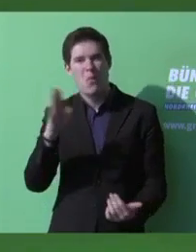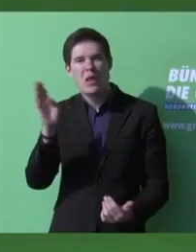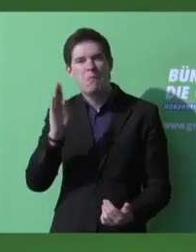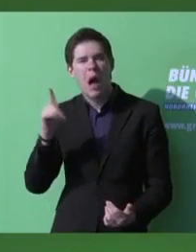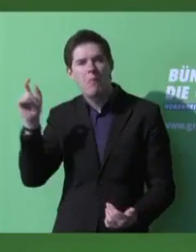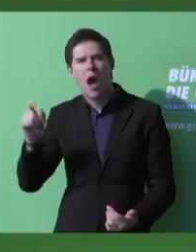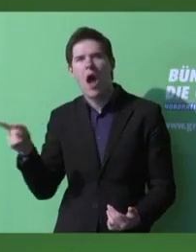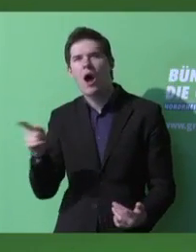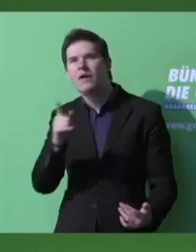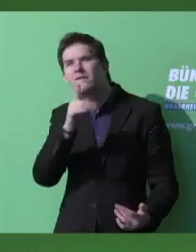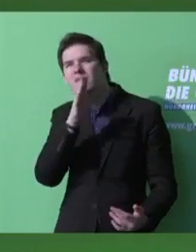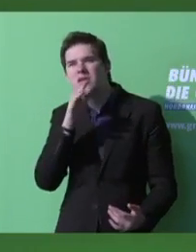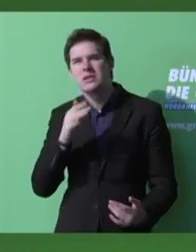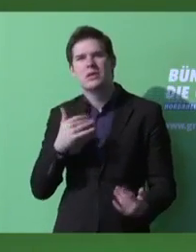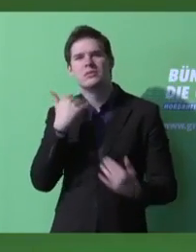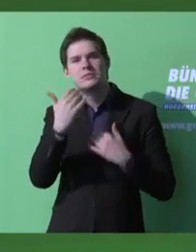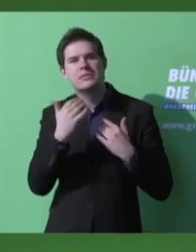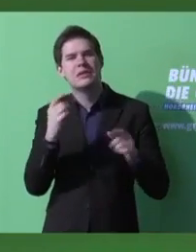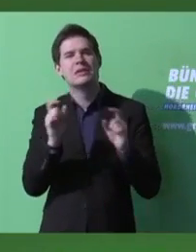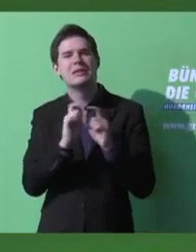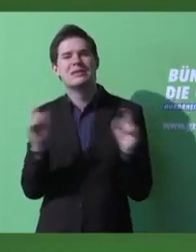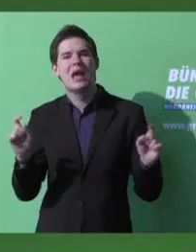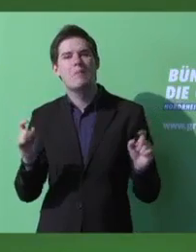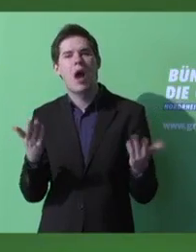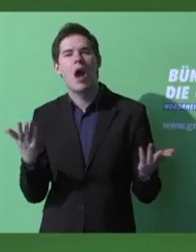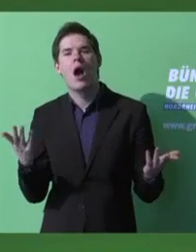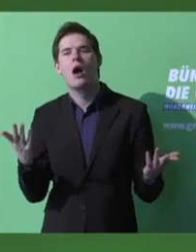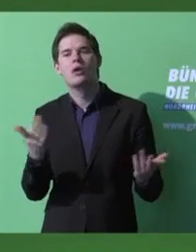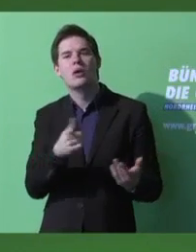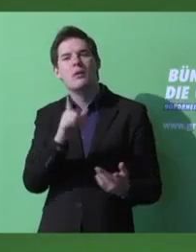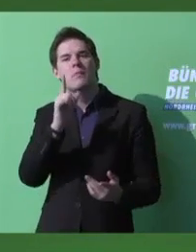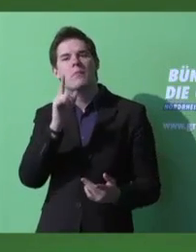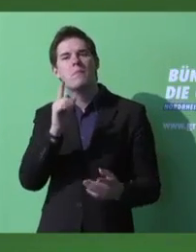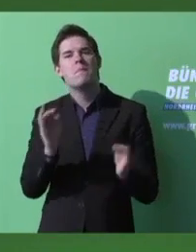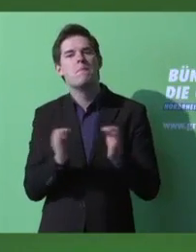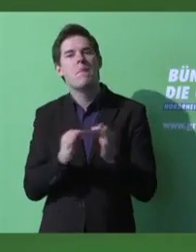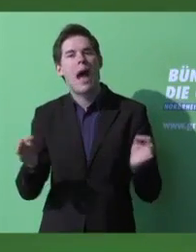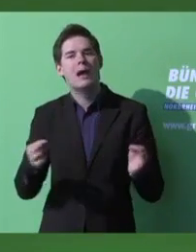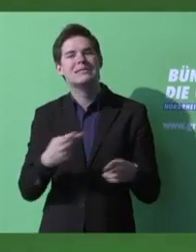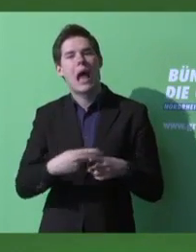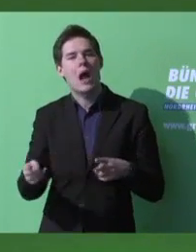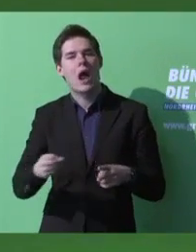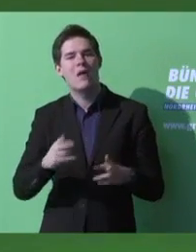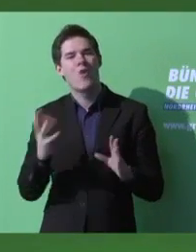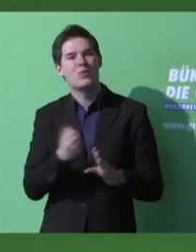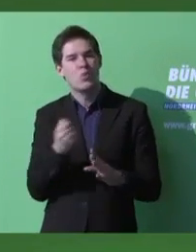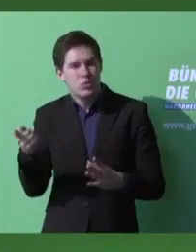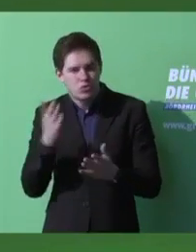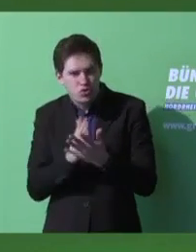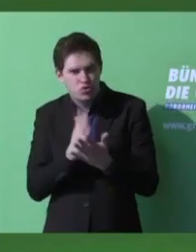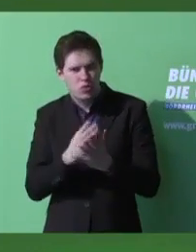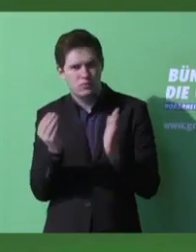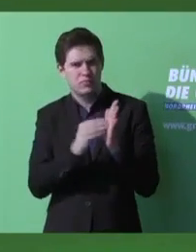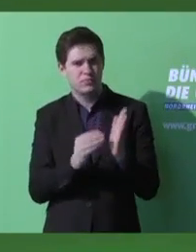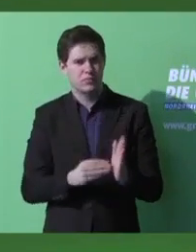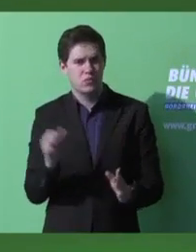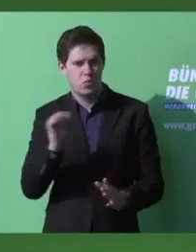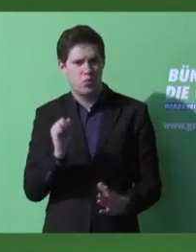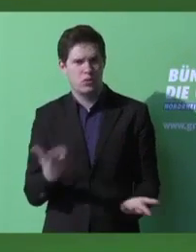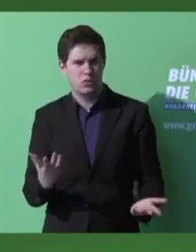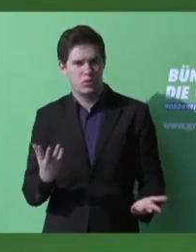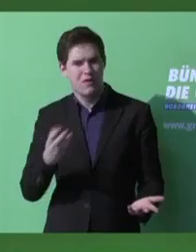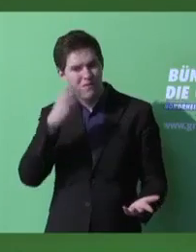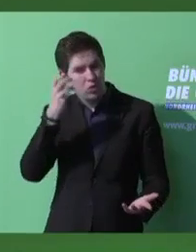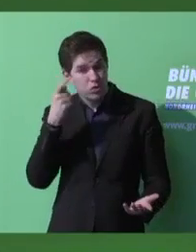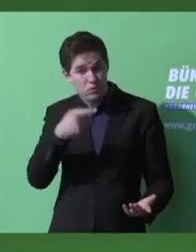beispiellosen Art und Weise das Thema Ausweitung der Plätze für den Maßregelvollzug gemacht. Und wenn da auf eine Gruppe Verlass